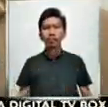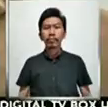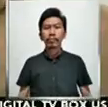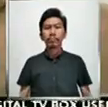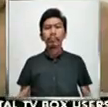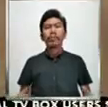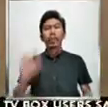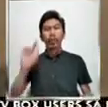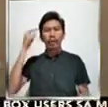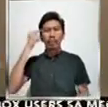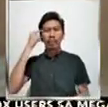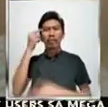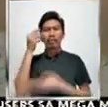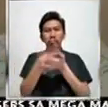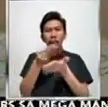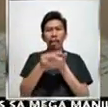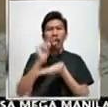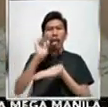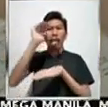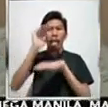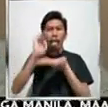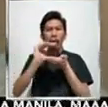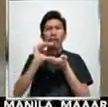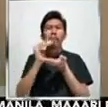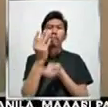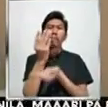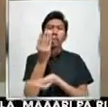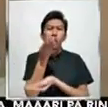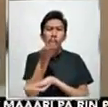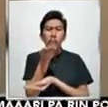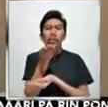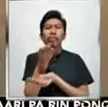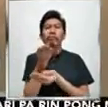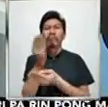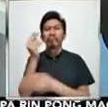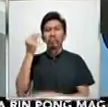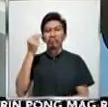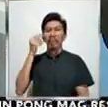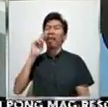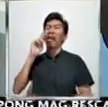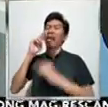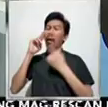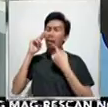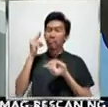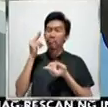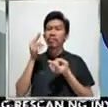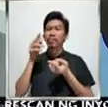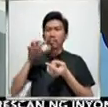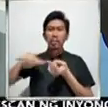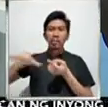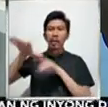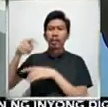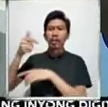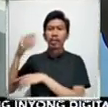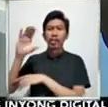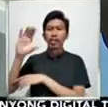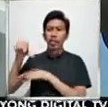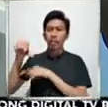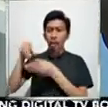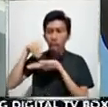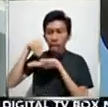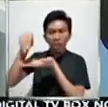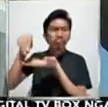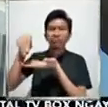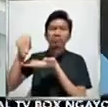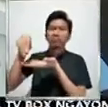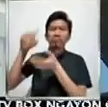kay Presidential Spokesman Harry Roque, kaya hindi na mabibigyan ng SAP ang mga nasa GCQ o General Community